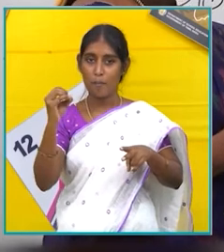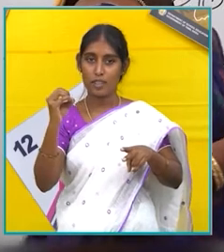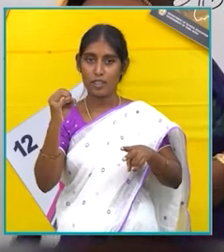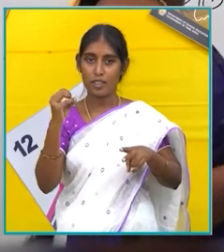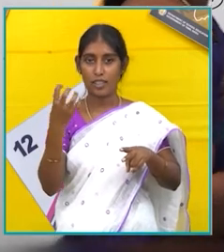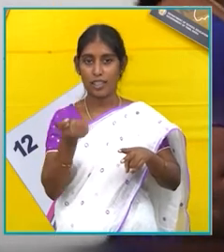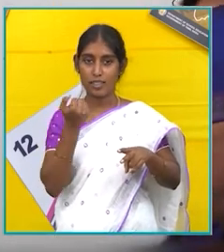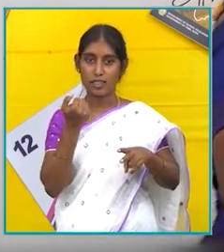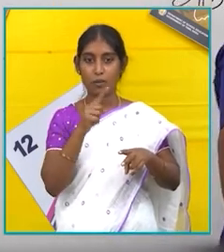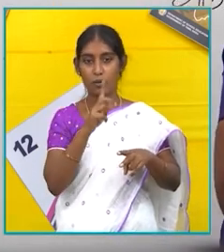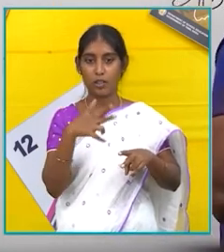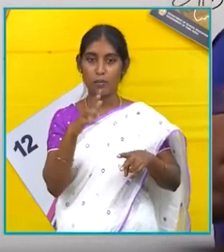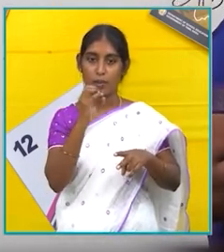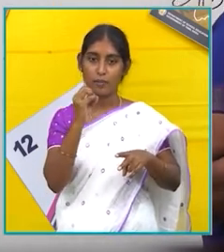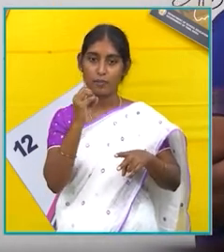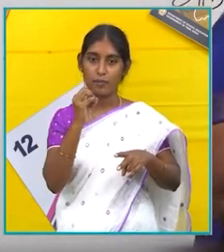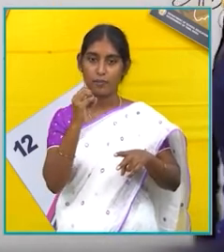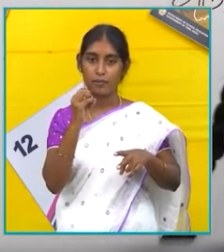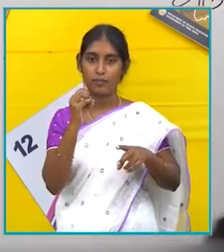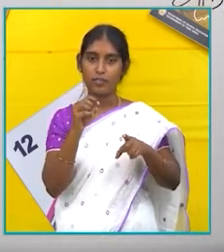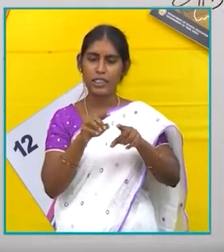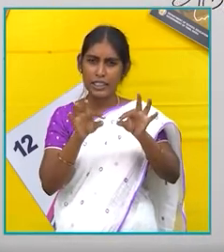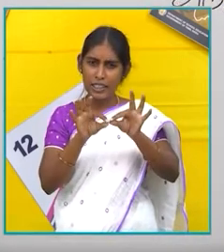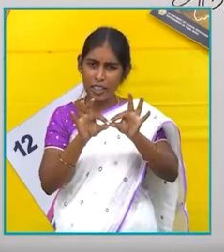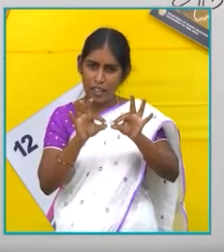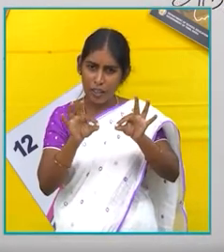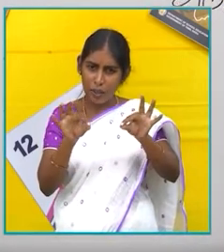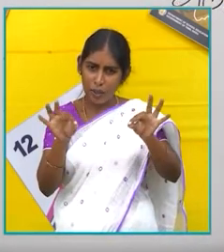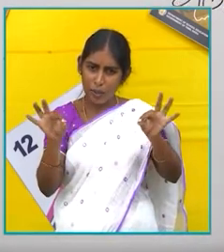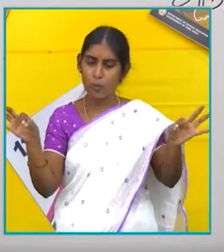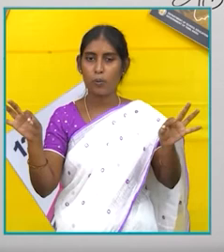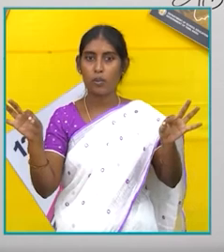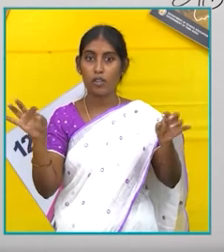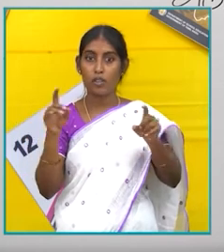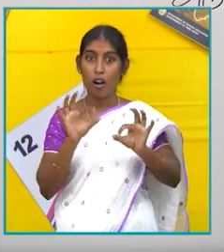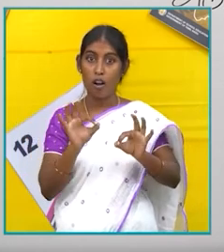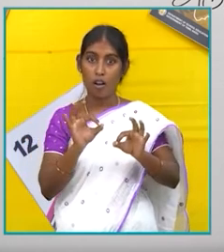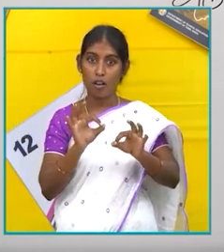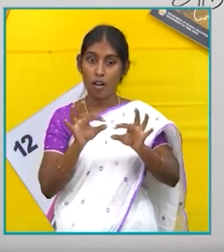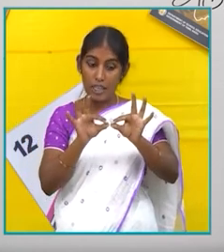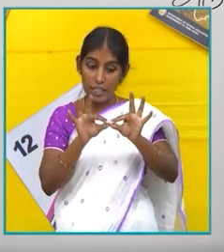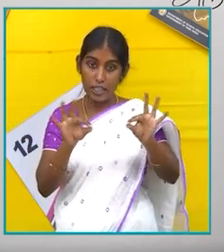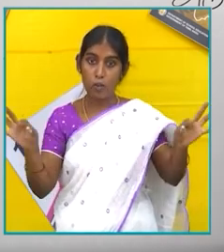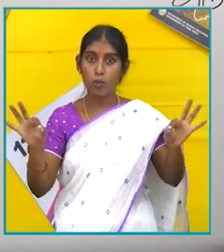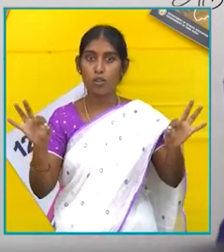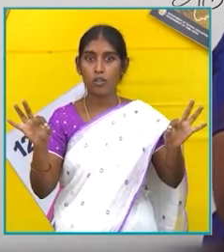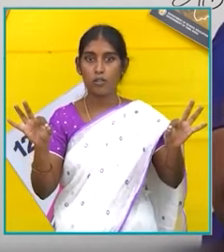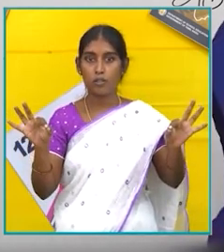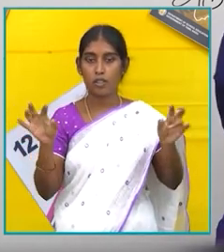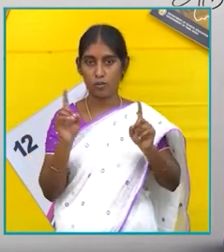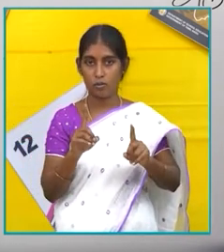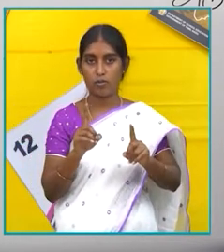மிகை நிரப்பு கோணங்கள். நேரிய கோணங்கள் அப்படின்னு என்னென்னா, ஒரு நேர்கோடு, நேர்கோட்டில் இருக்கிற அடுத்துள்ள கோணங்களோட